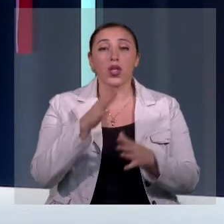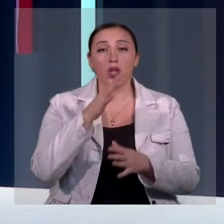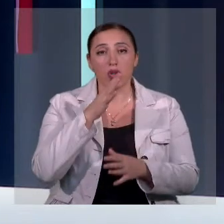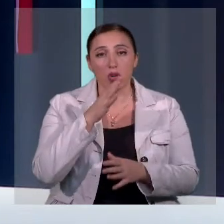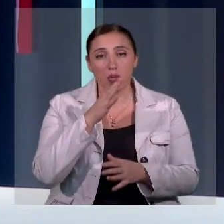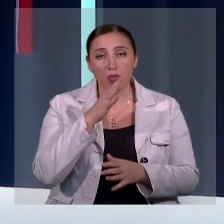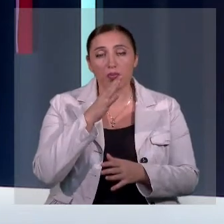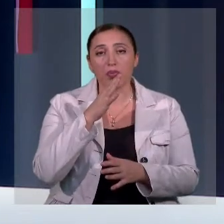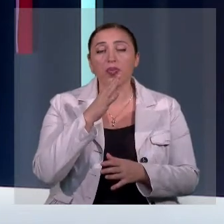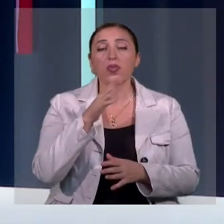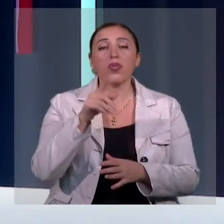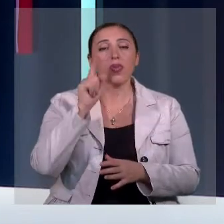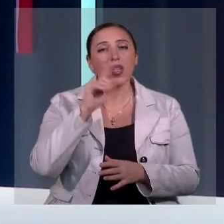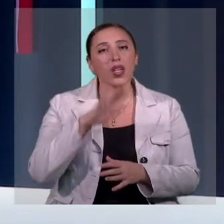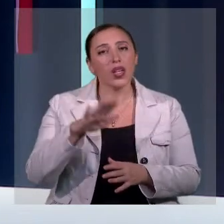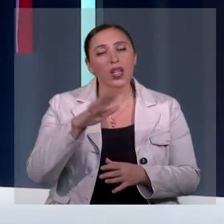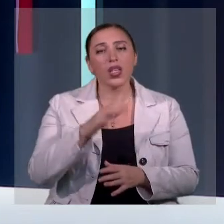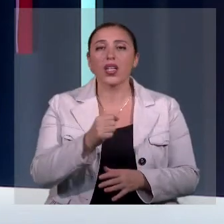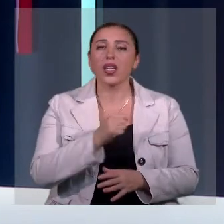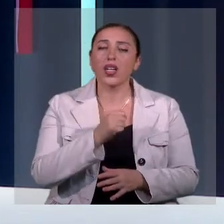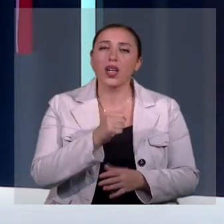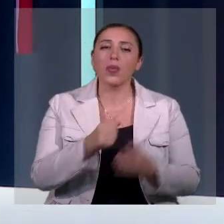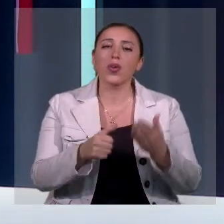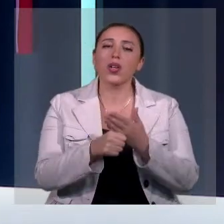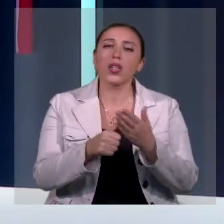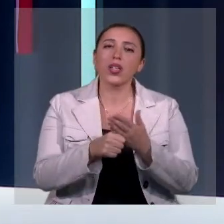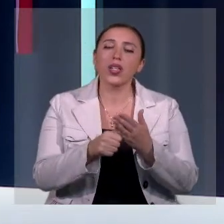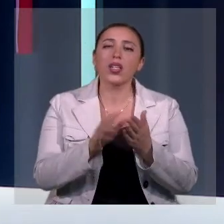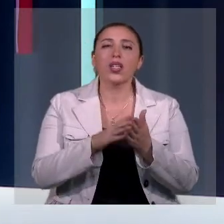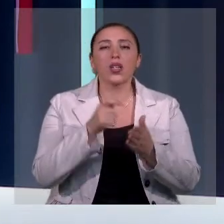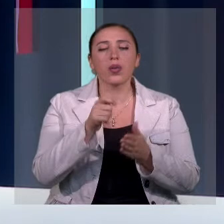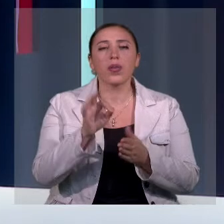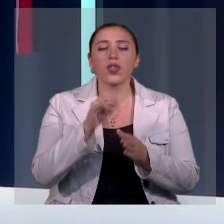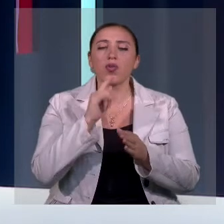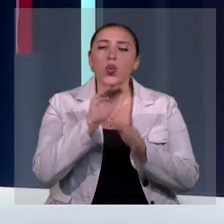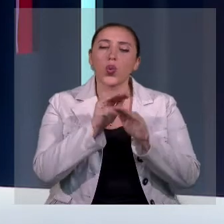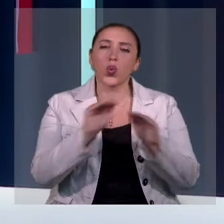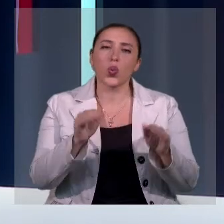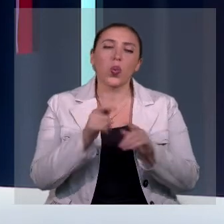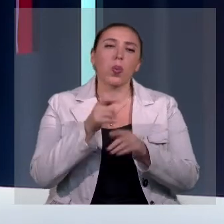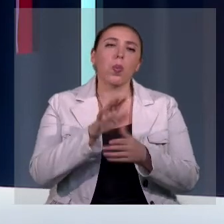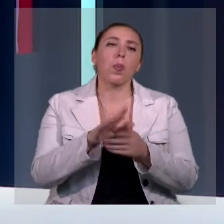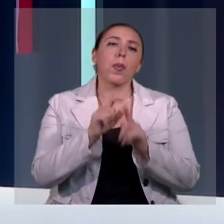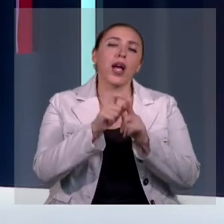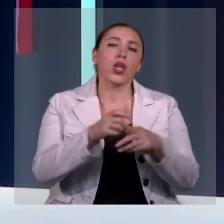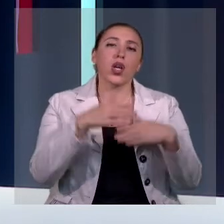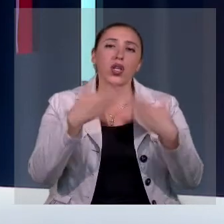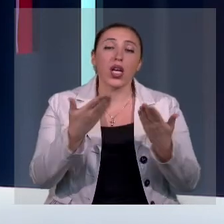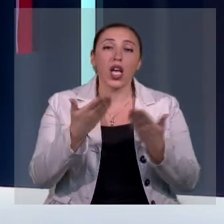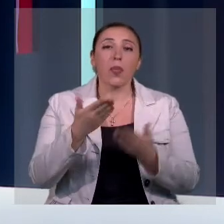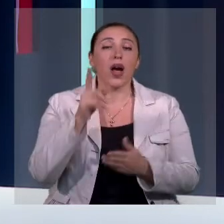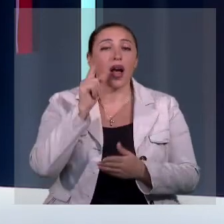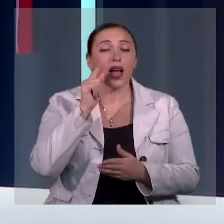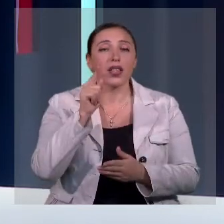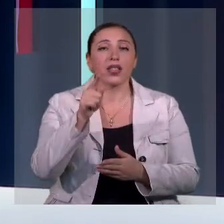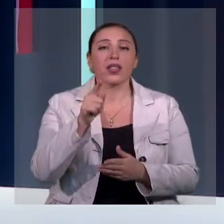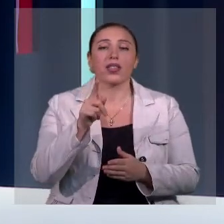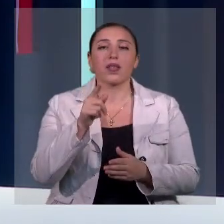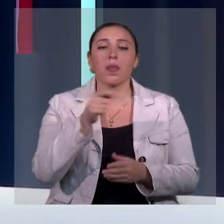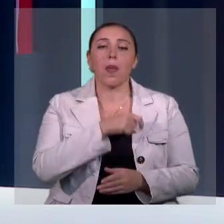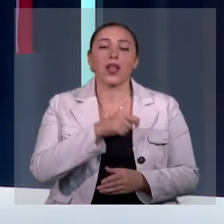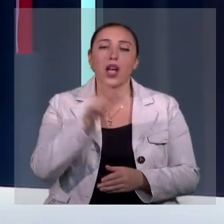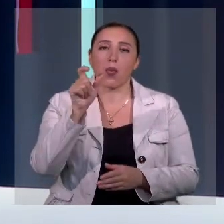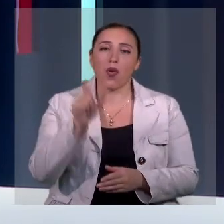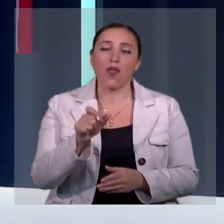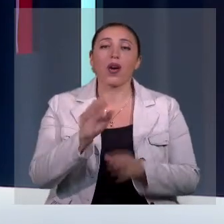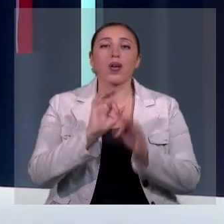ևս չարձագանքեց Հայաստանի ռազմական օգնության դիմումը։ Հիմա Հայաստանի ազգային ժողովի իշխանական պատգամավորը հայտարարում է